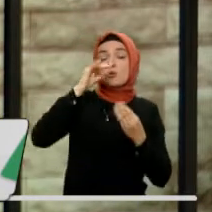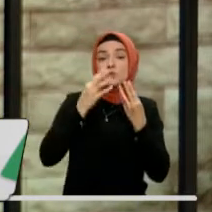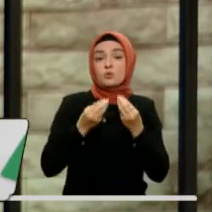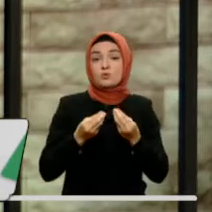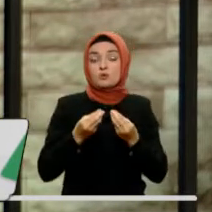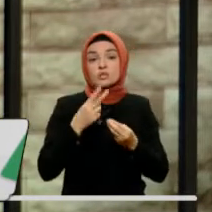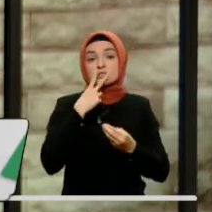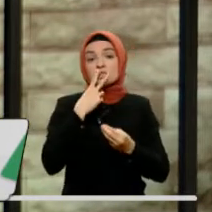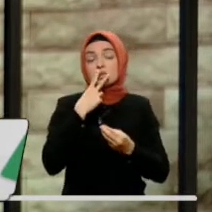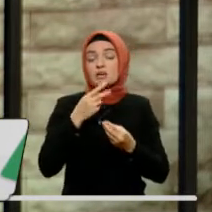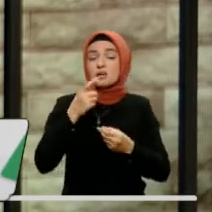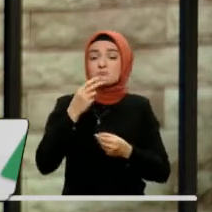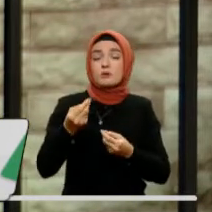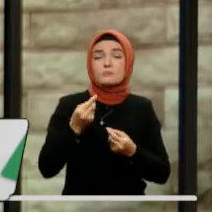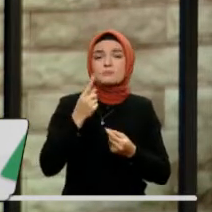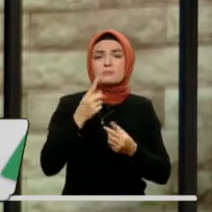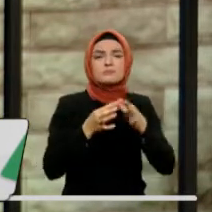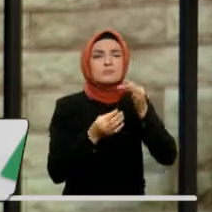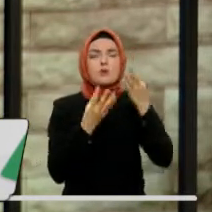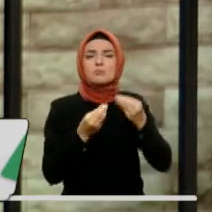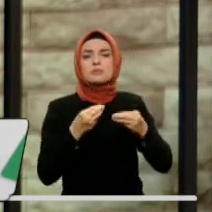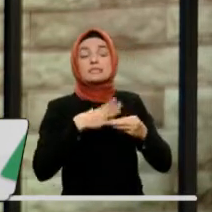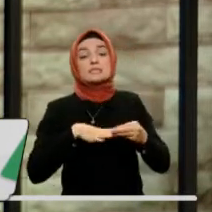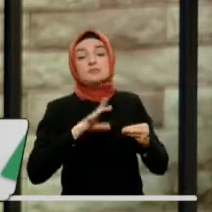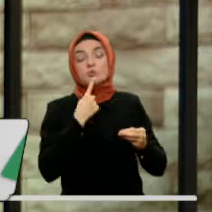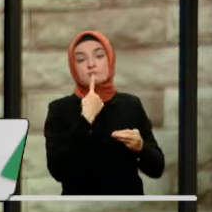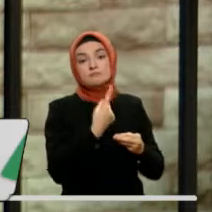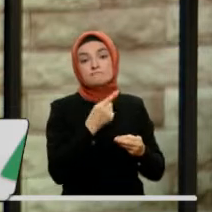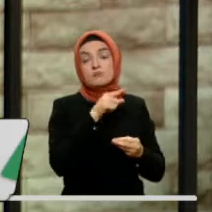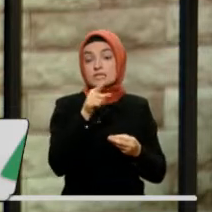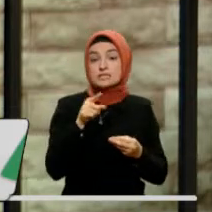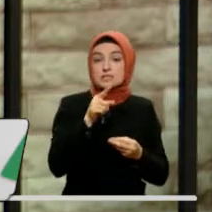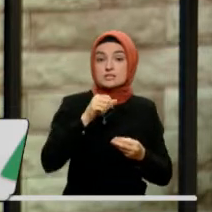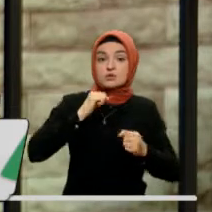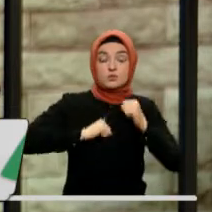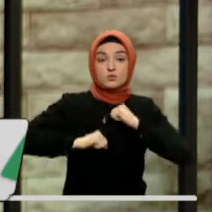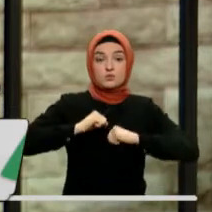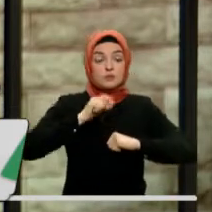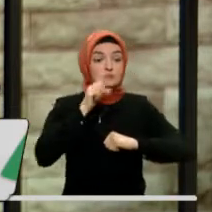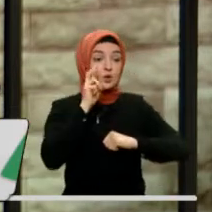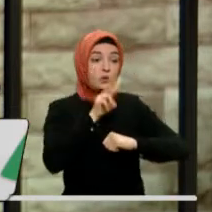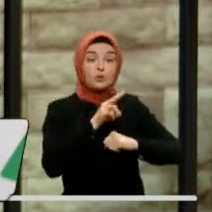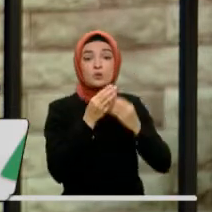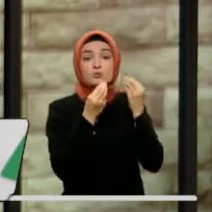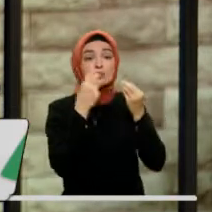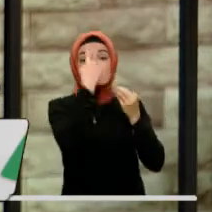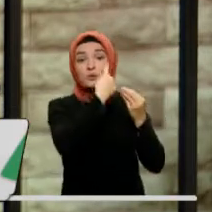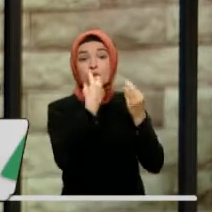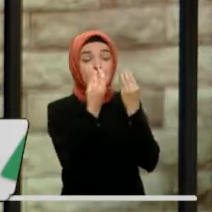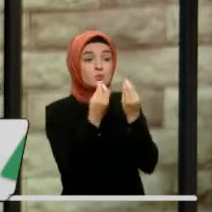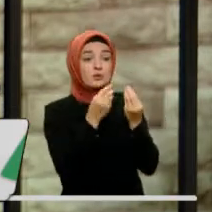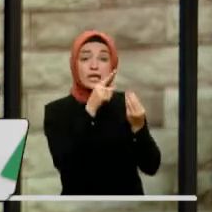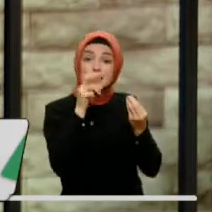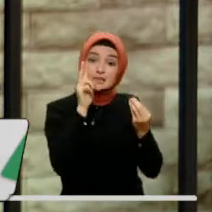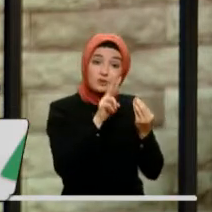tütün kullanan biriyle beraber olmak istemiyorum. Ama siz şimdi üniversitede birini gördünüz, beğendiniz, kaşı gözü çok güzel, o da seni beğendi,